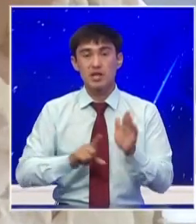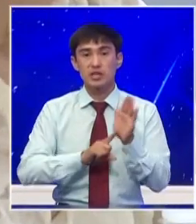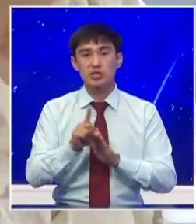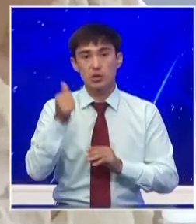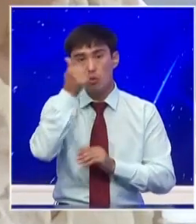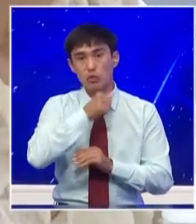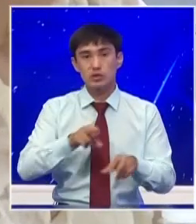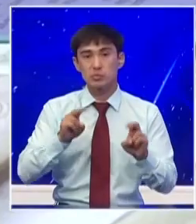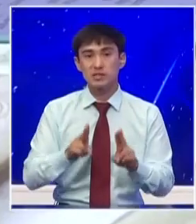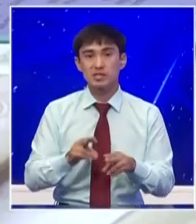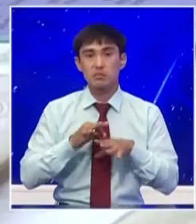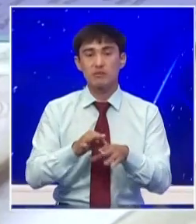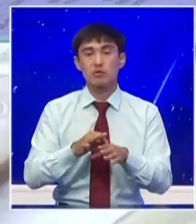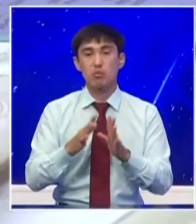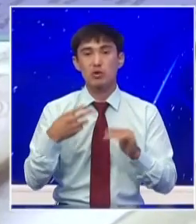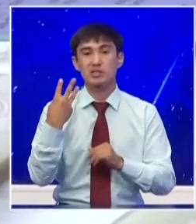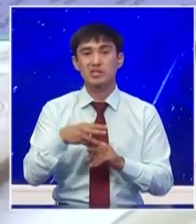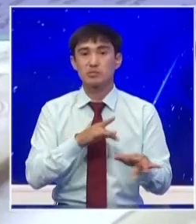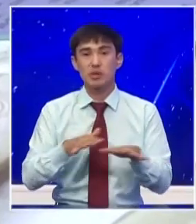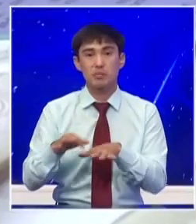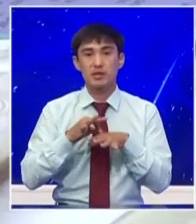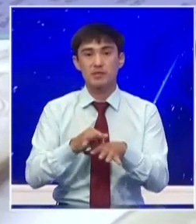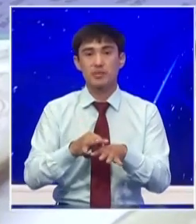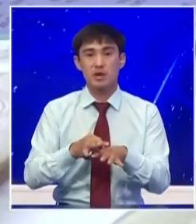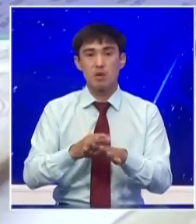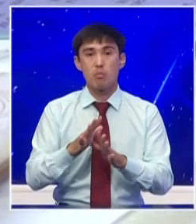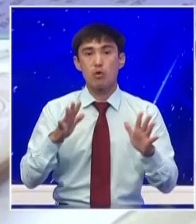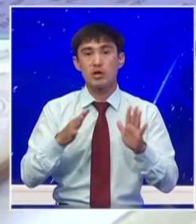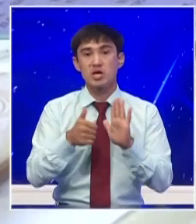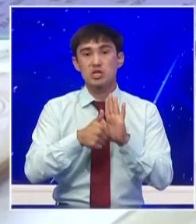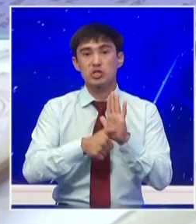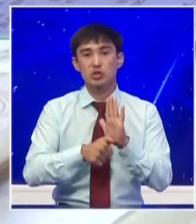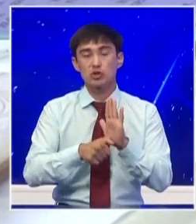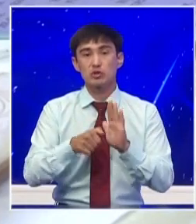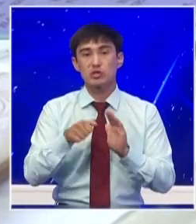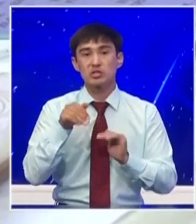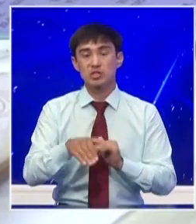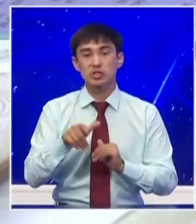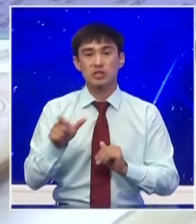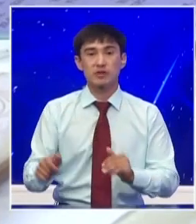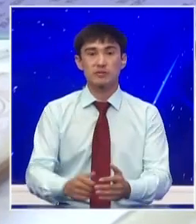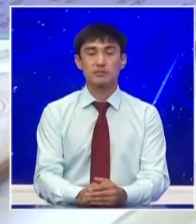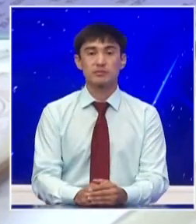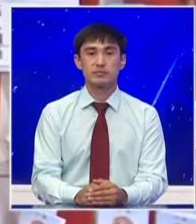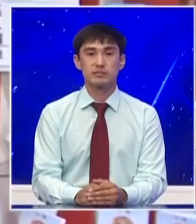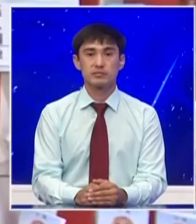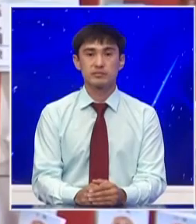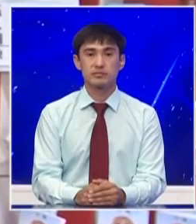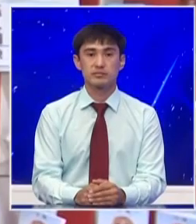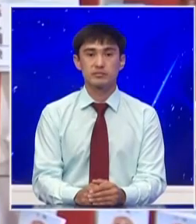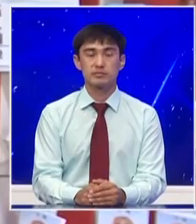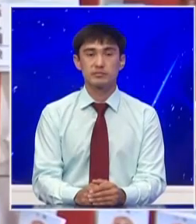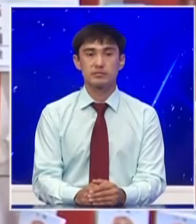начала года специалистами проведено более 30 мероприятий с охватом почти 600,5 человек.